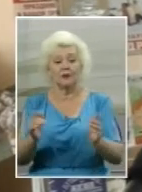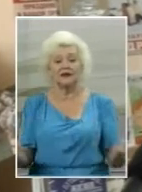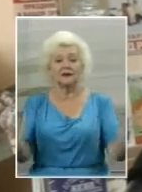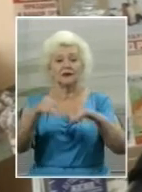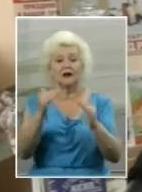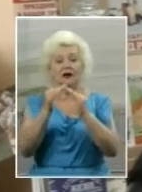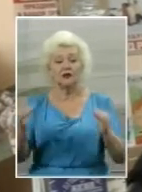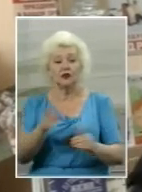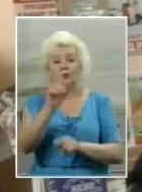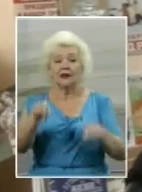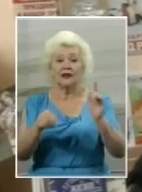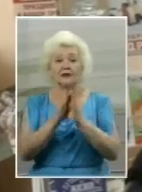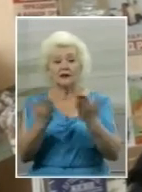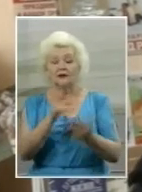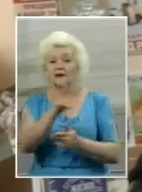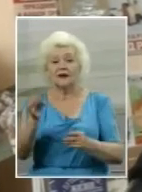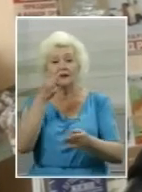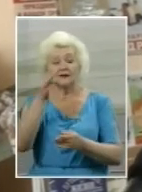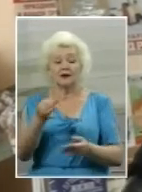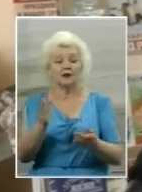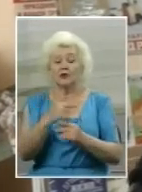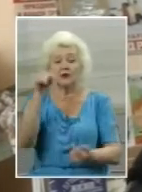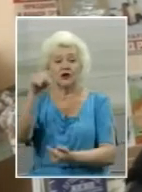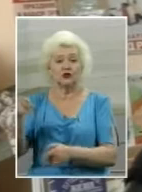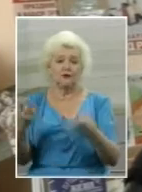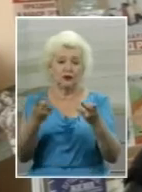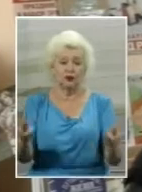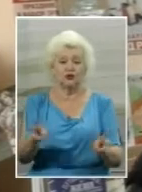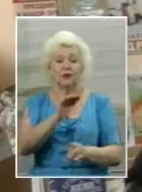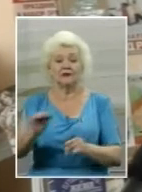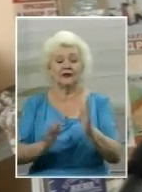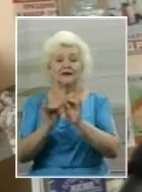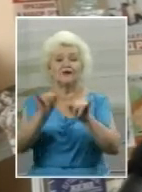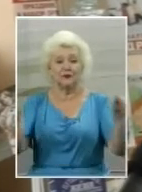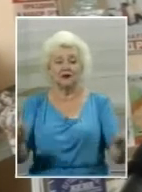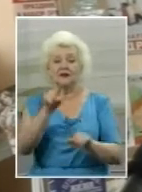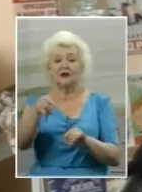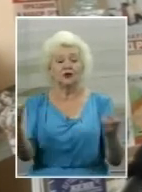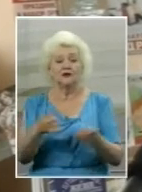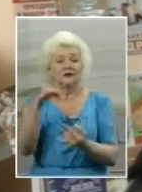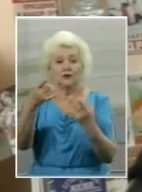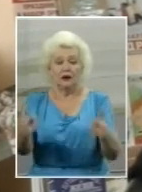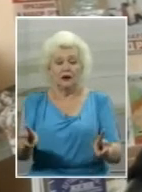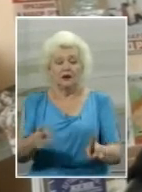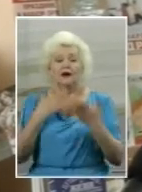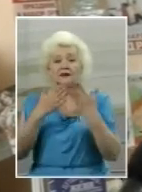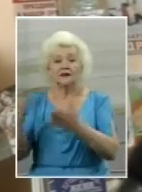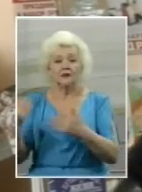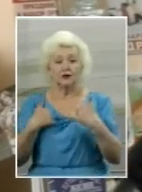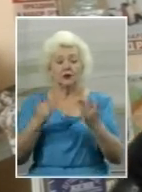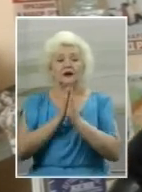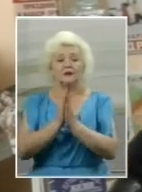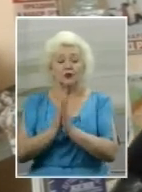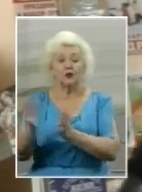деякі книжки, які їм сьогодні, ну скажімо, не зовсім потрібні, діти виросли і їм вони сьогодні недоречні. Вони звертаються до нас з